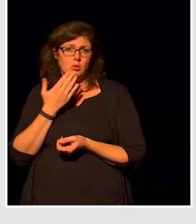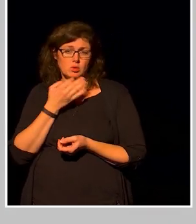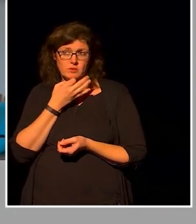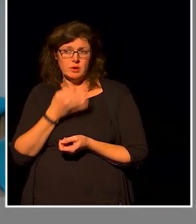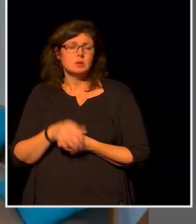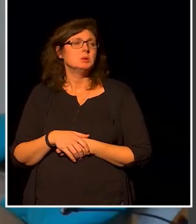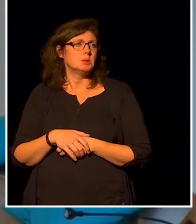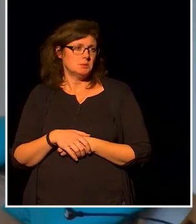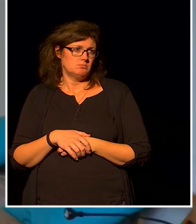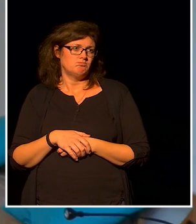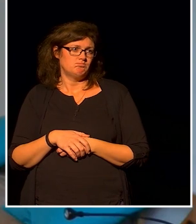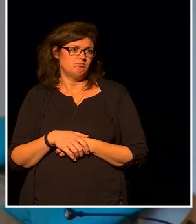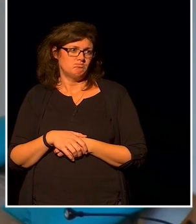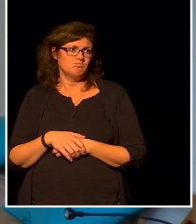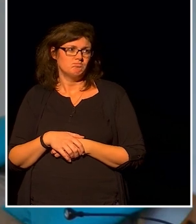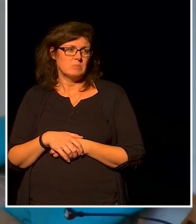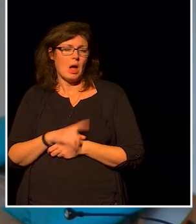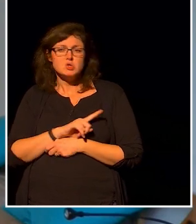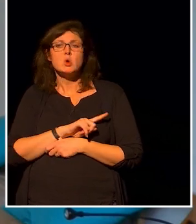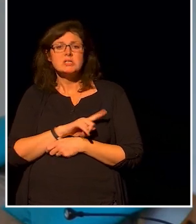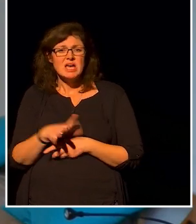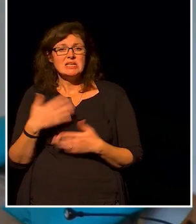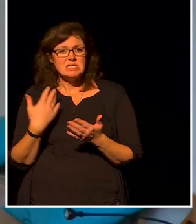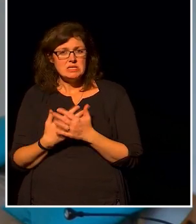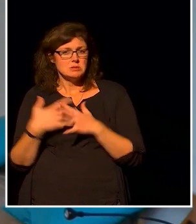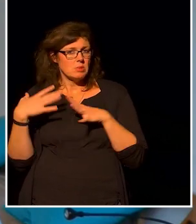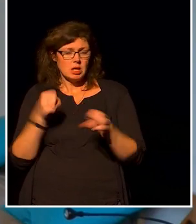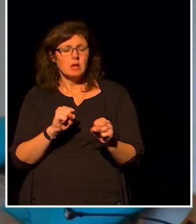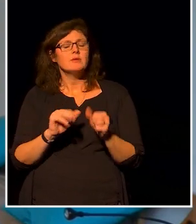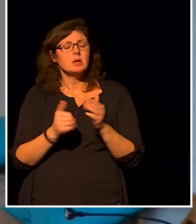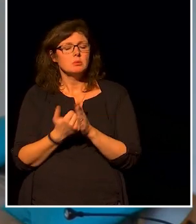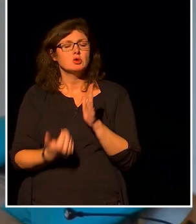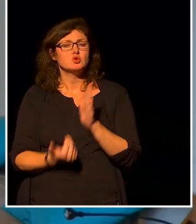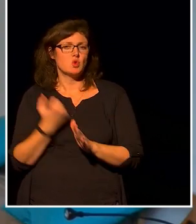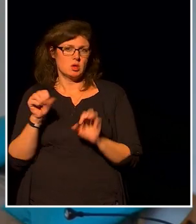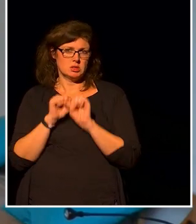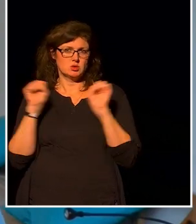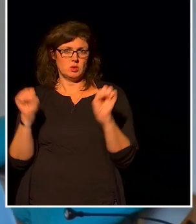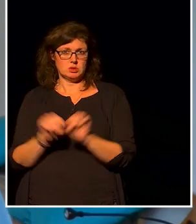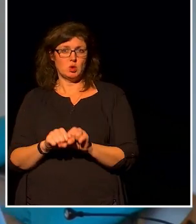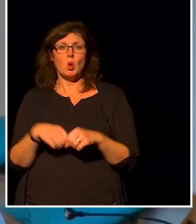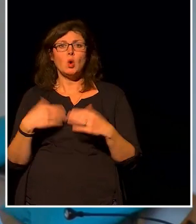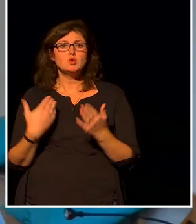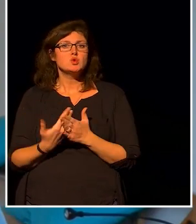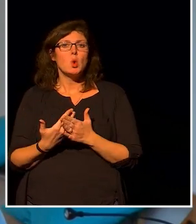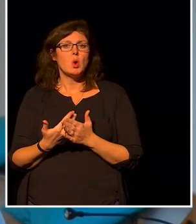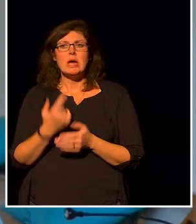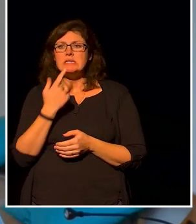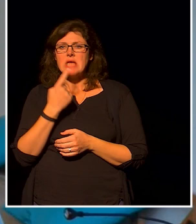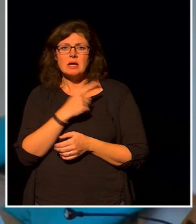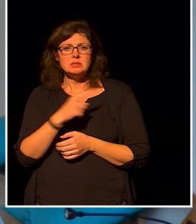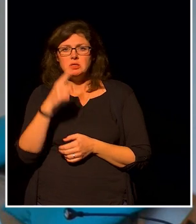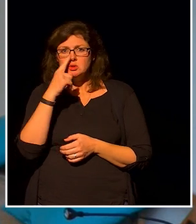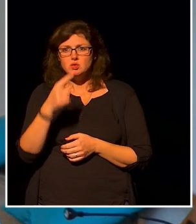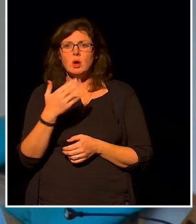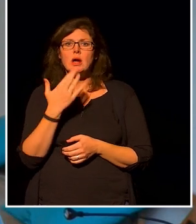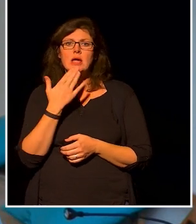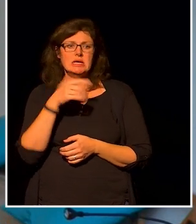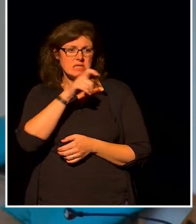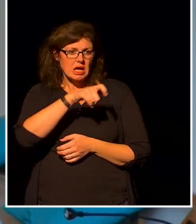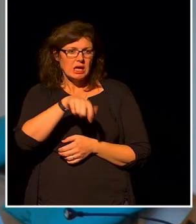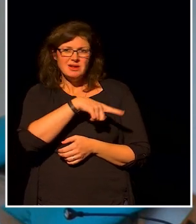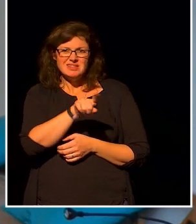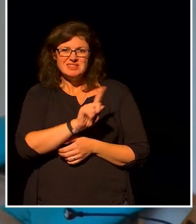eine neue Situation seit diesem Angriff. Und das sagen nicht nur die Israelis, die sagen, das ist das